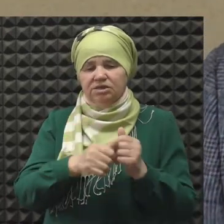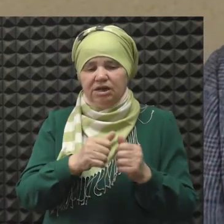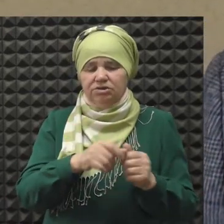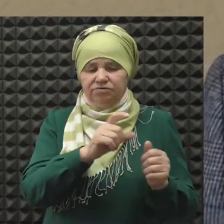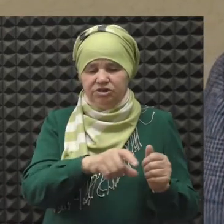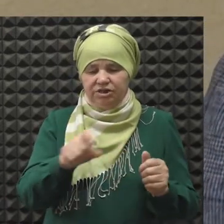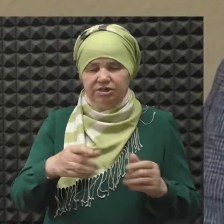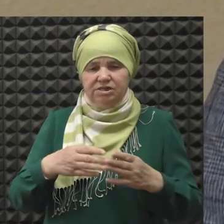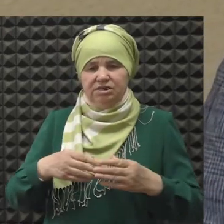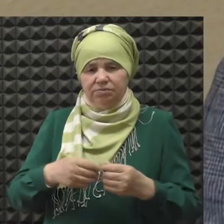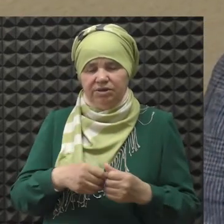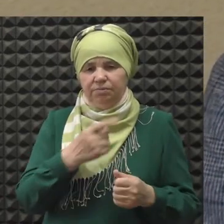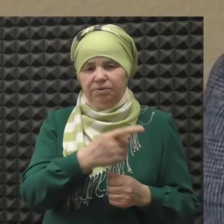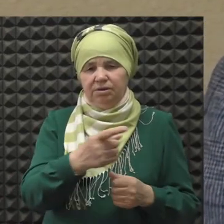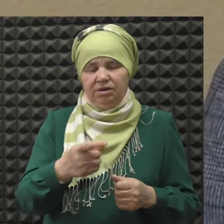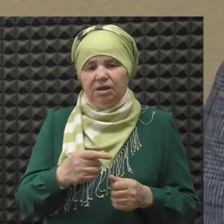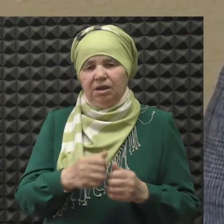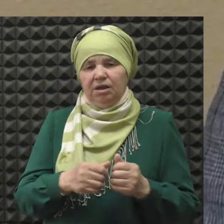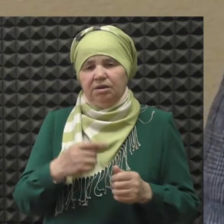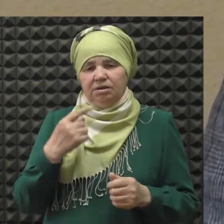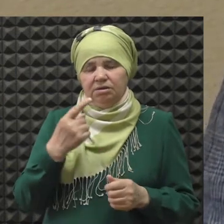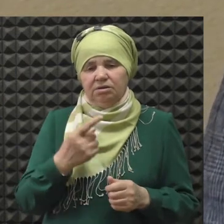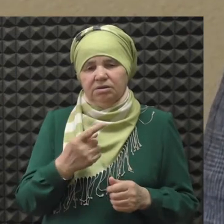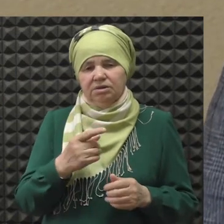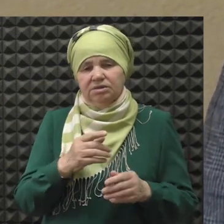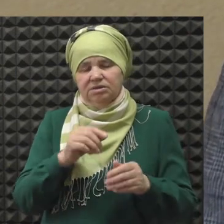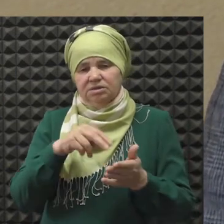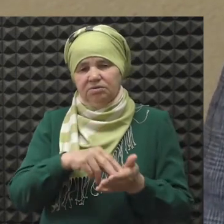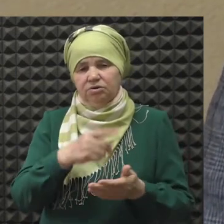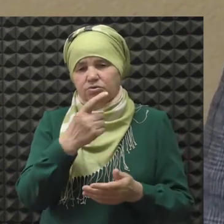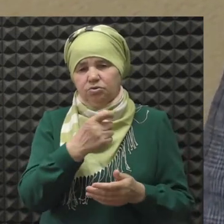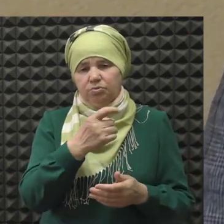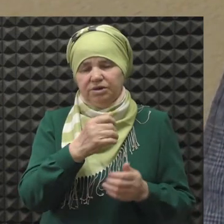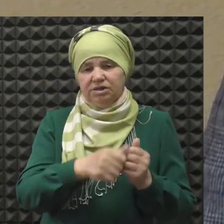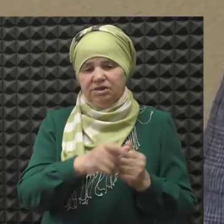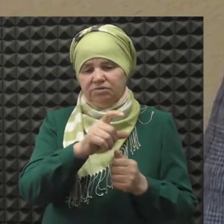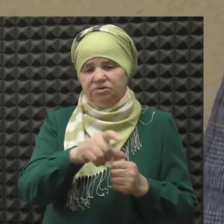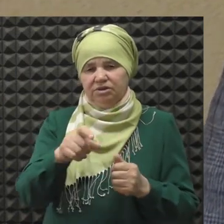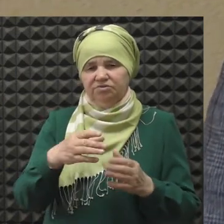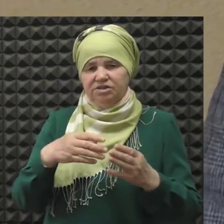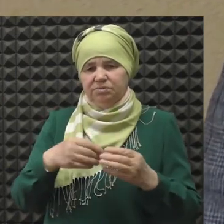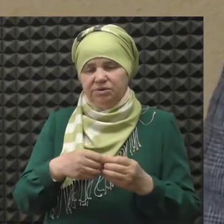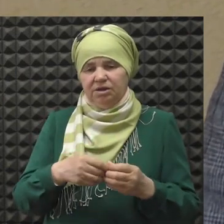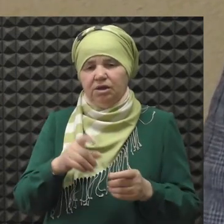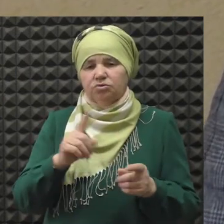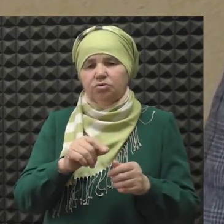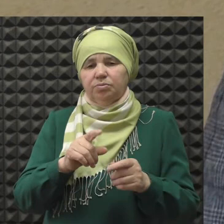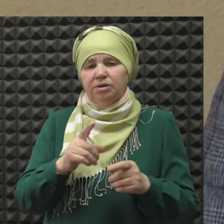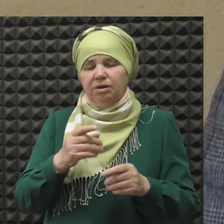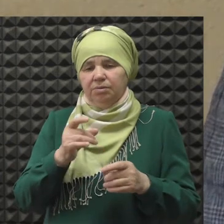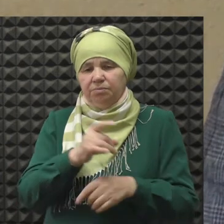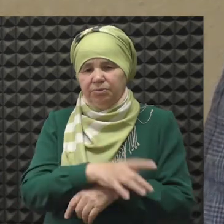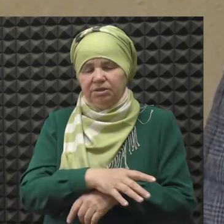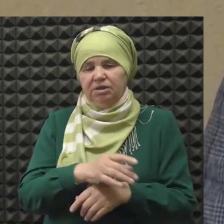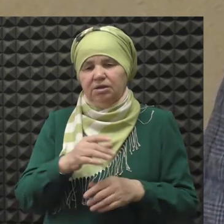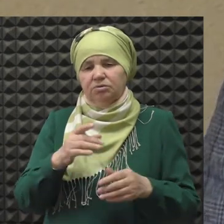семьи. Нынешний размер пожертвования садака фитр составляет 100 рублей. Это делается для того, чтобы бедные